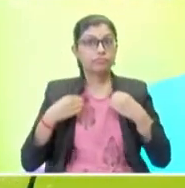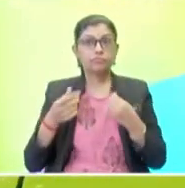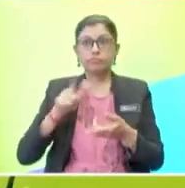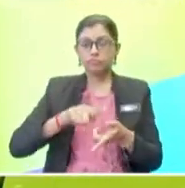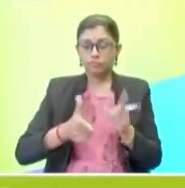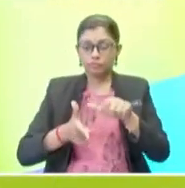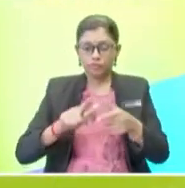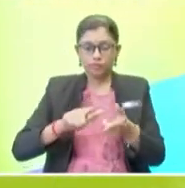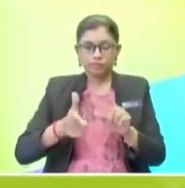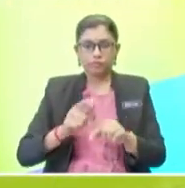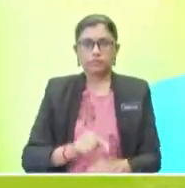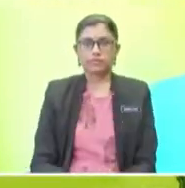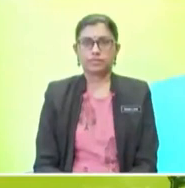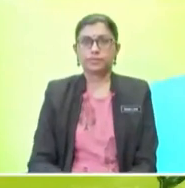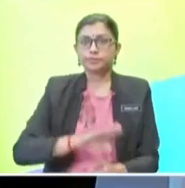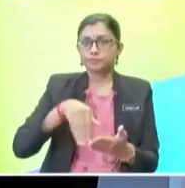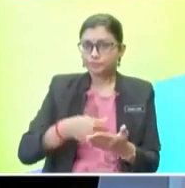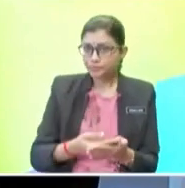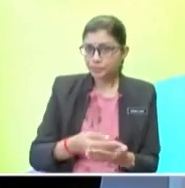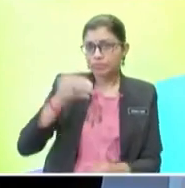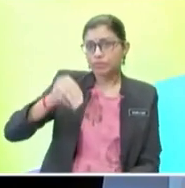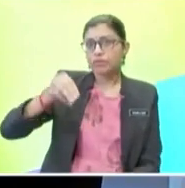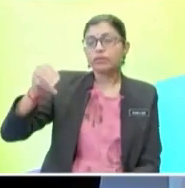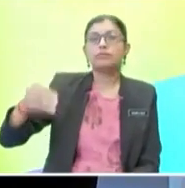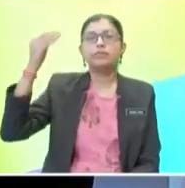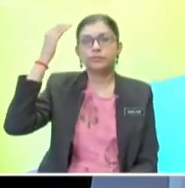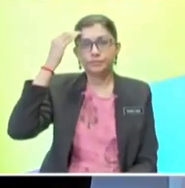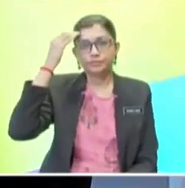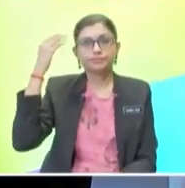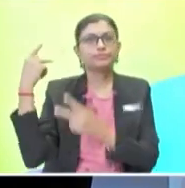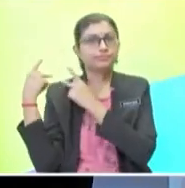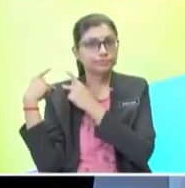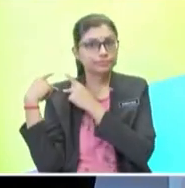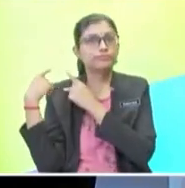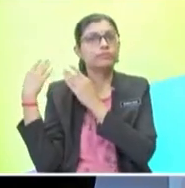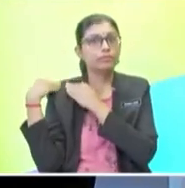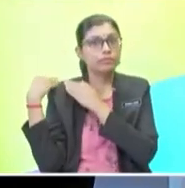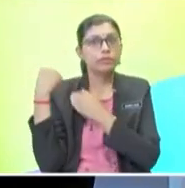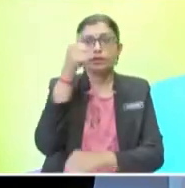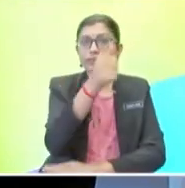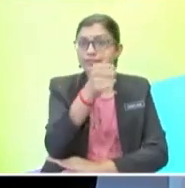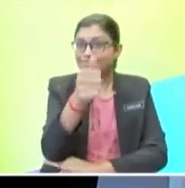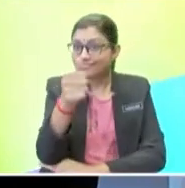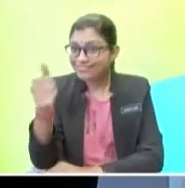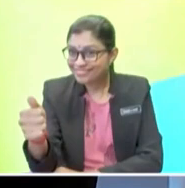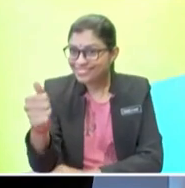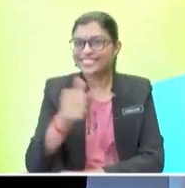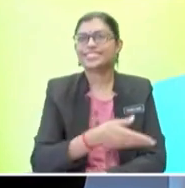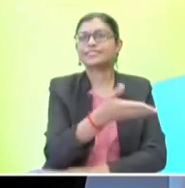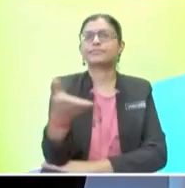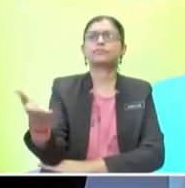Melipat baju. Alhamdulillah. Semua mereka tahu peranan, tahu tanggungjawab masing-masing. Dan mereka ni adalah anak-anak